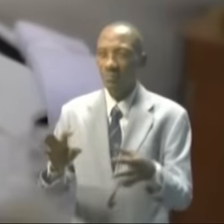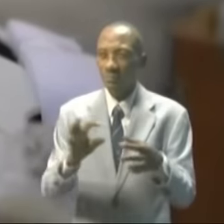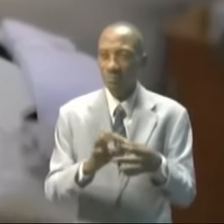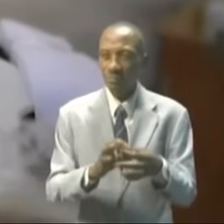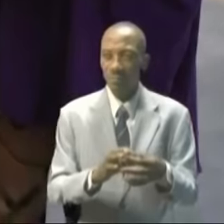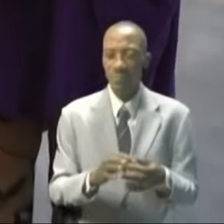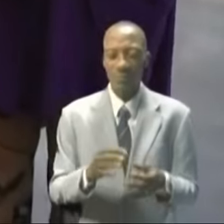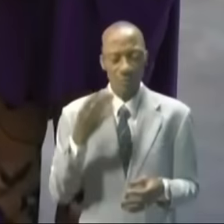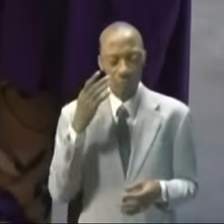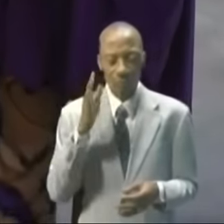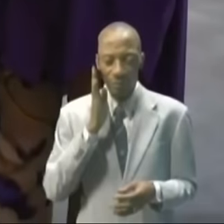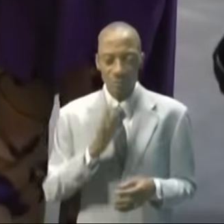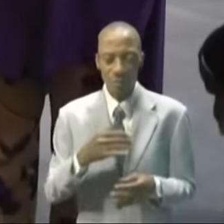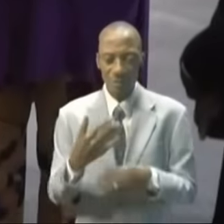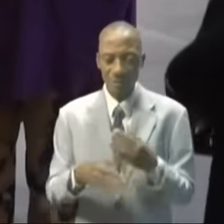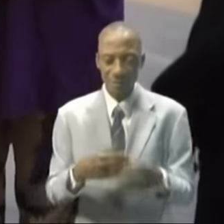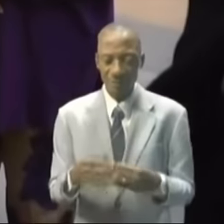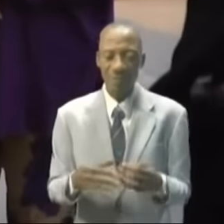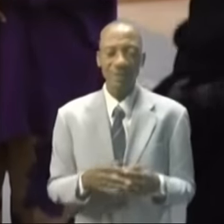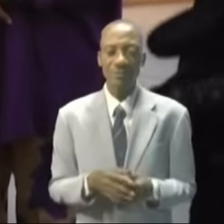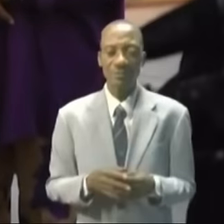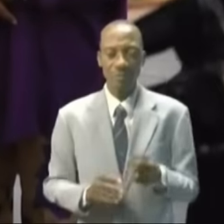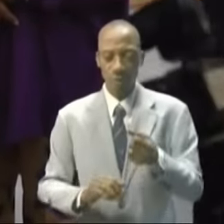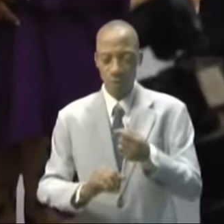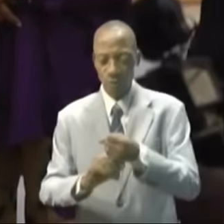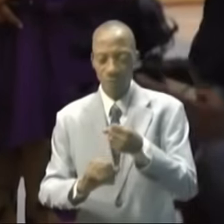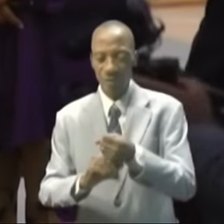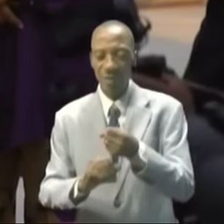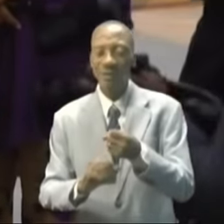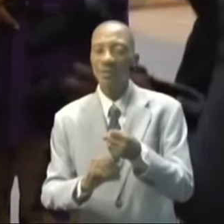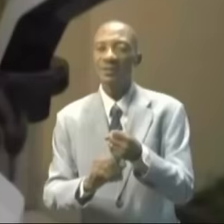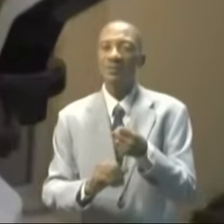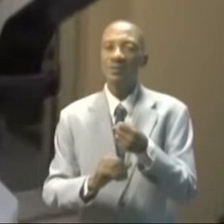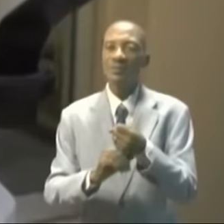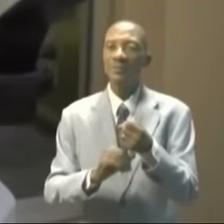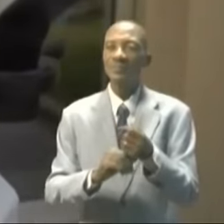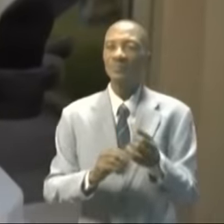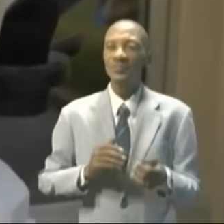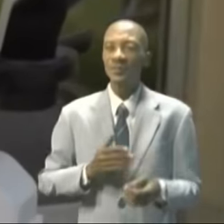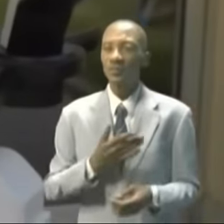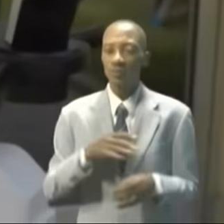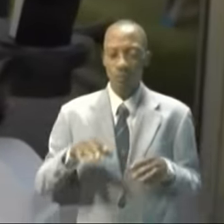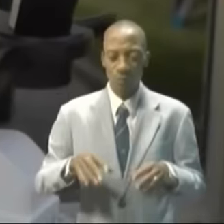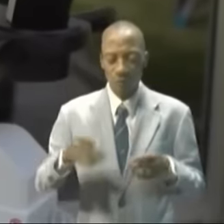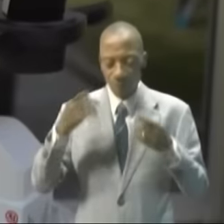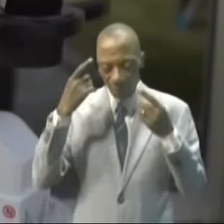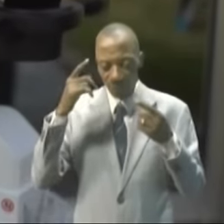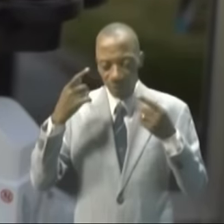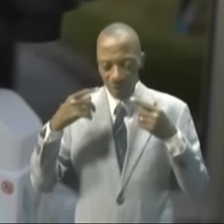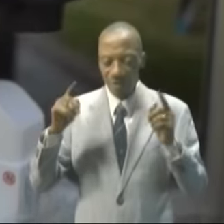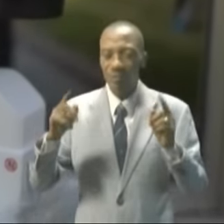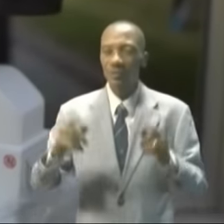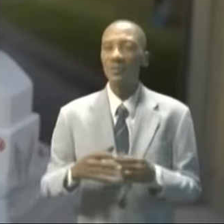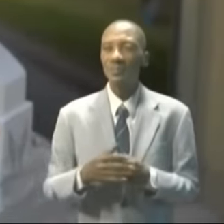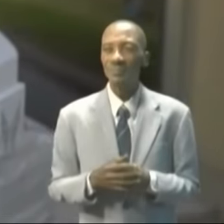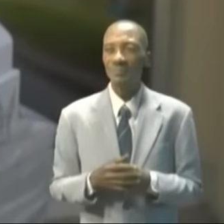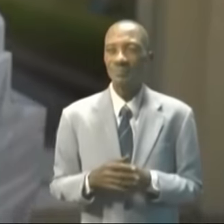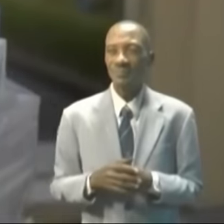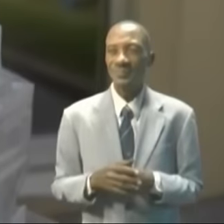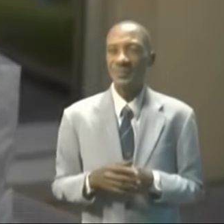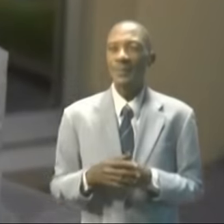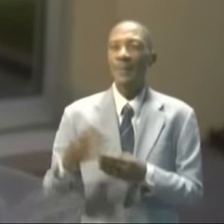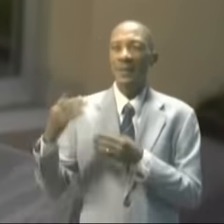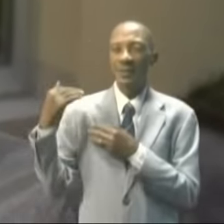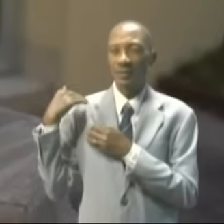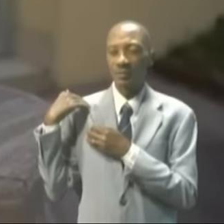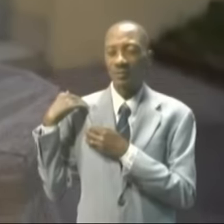l'appareil digestif pour des cas identifiés dans les établissements de santé du pays. Ce don doit venir de nous ici sur place, de nous les